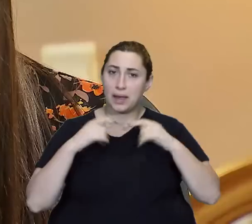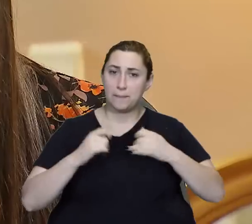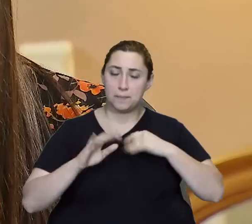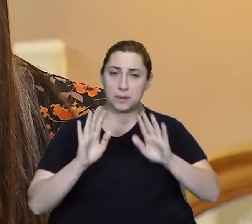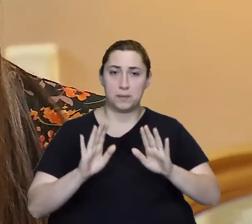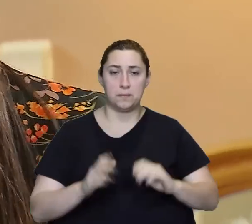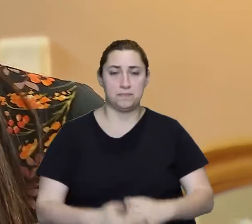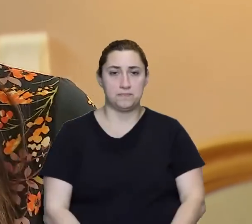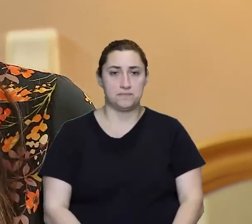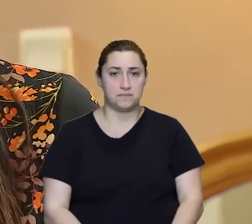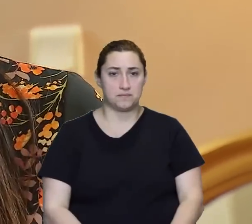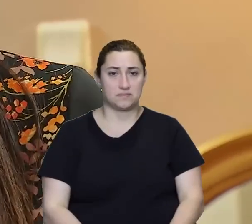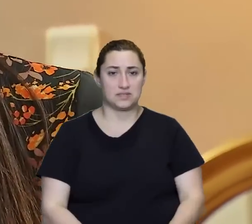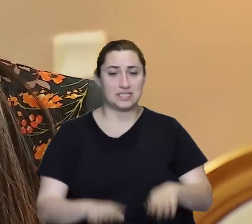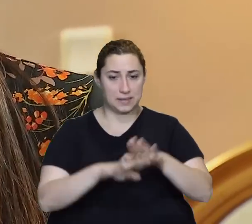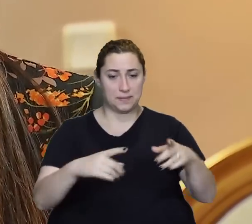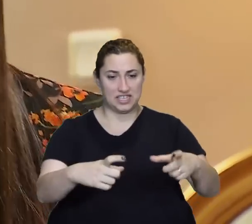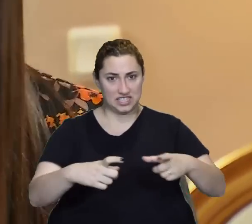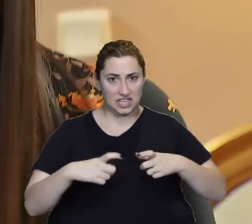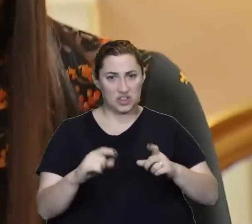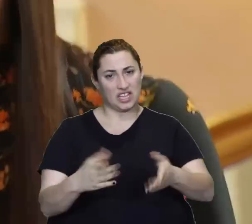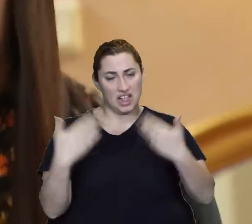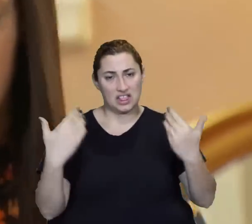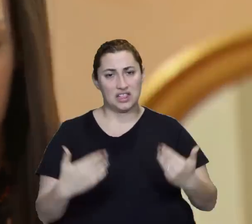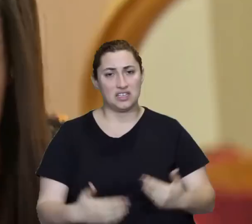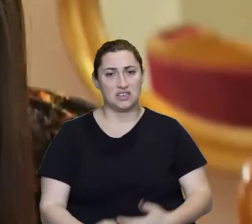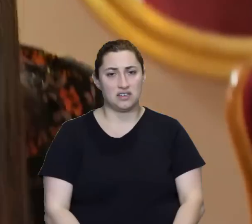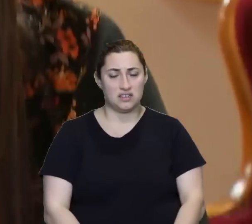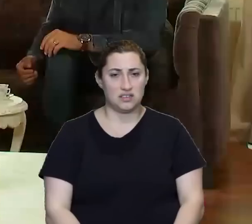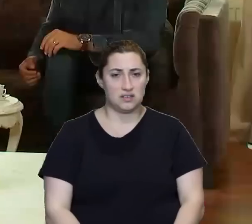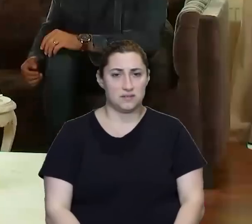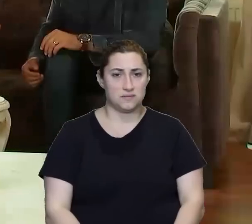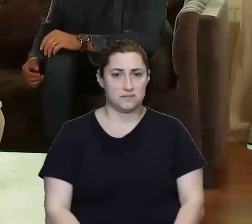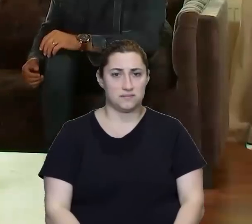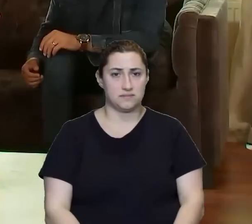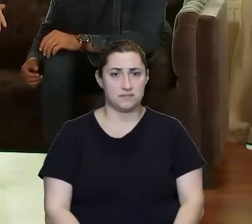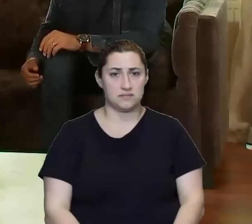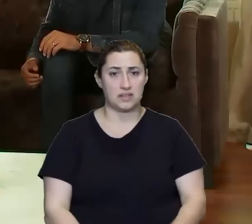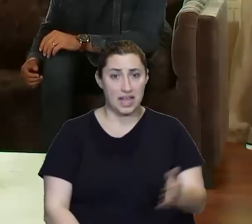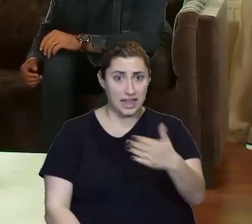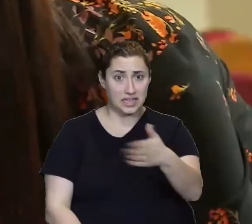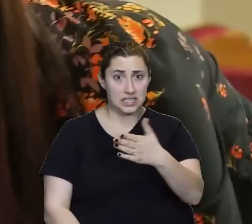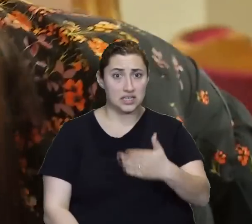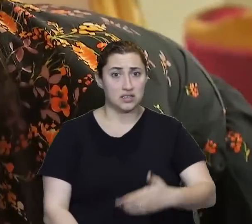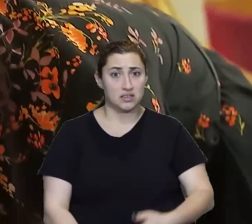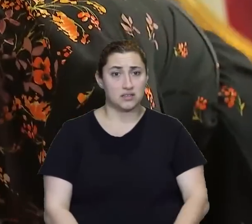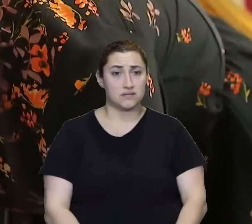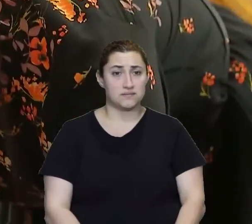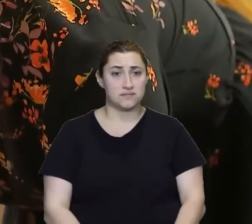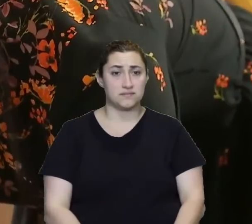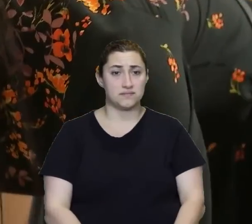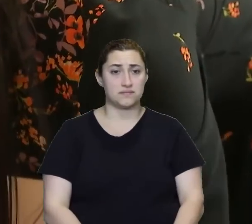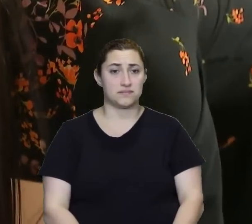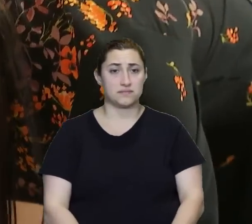hallederim. Tamam. Çek sehpayı, kaldır şunları. Zehra yine ikiletmiyor. Al hadi, al hadi. Ortadan alıp